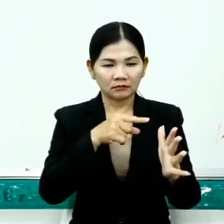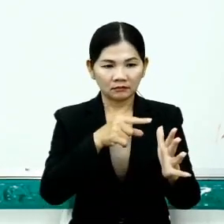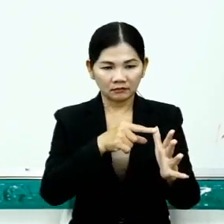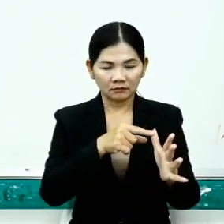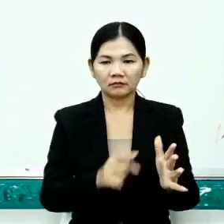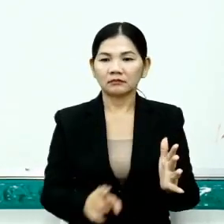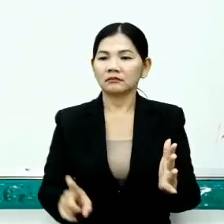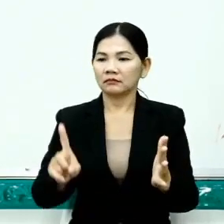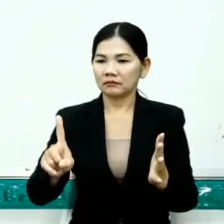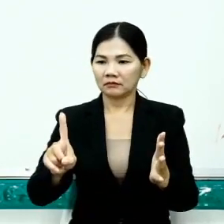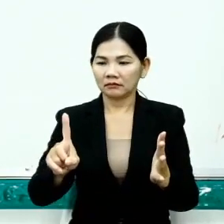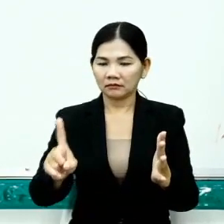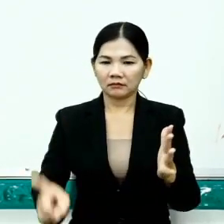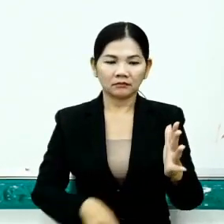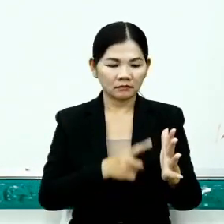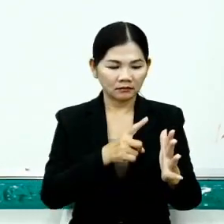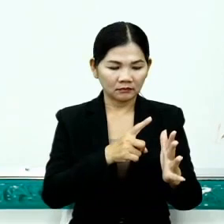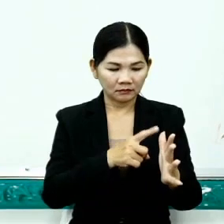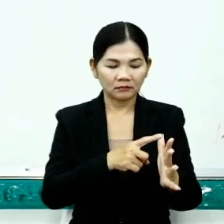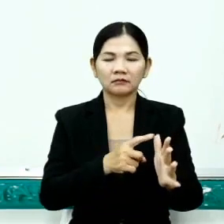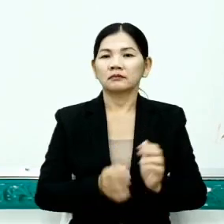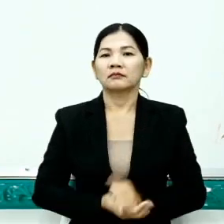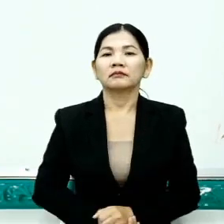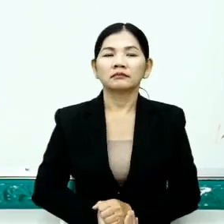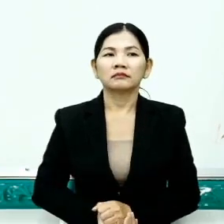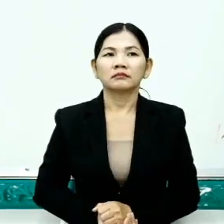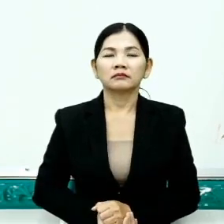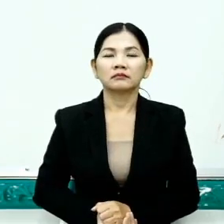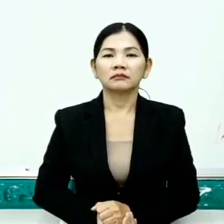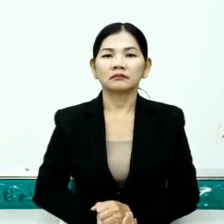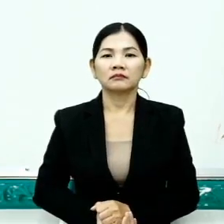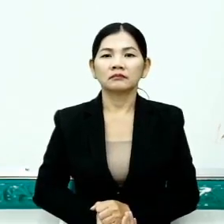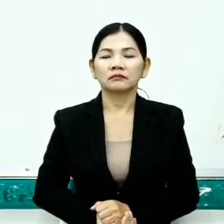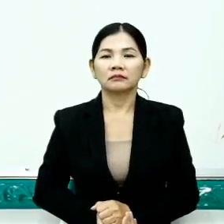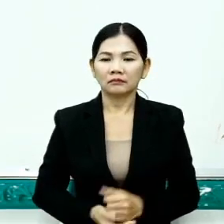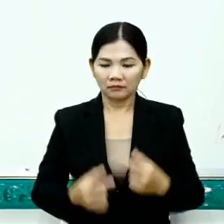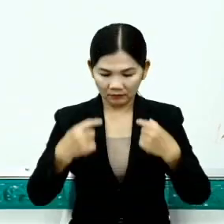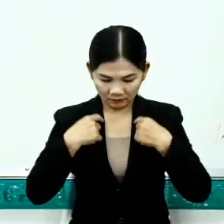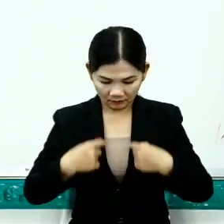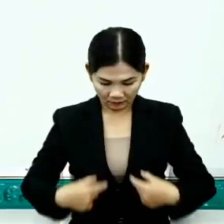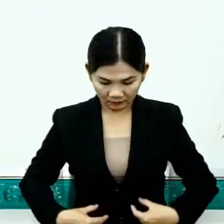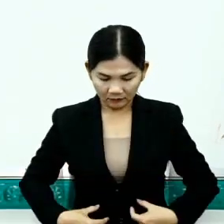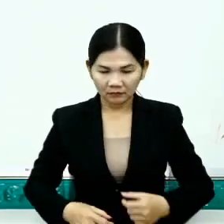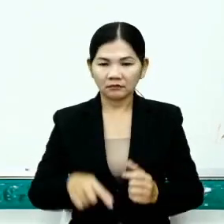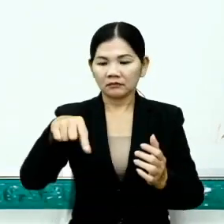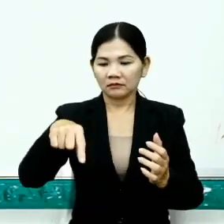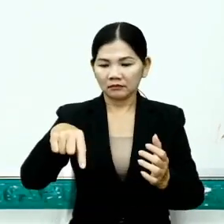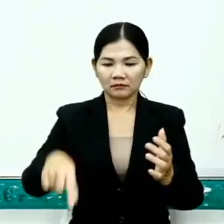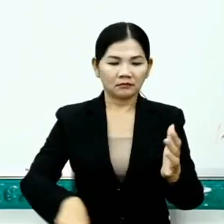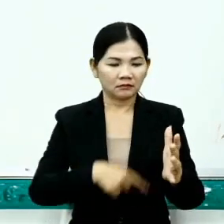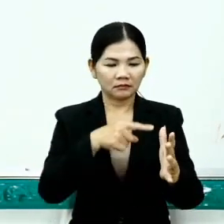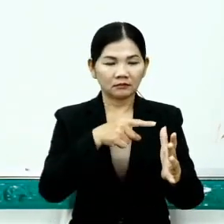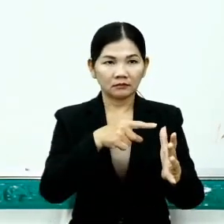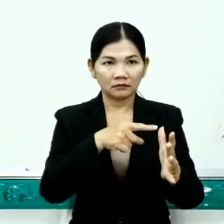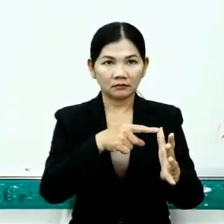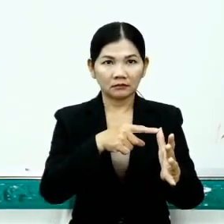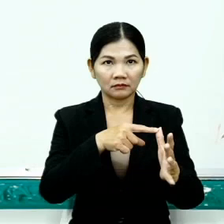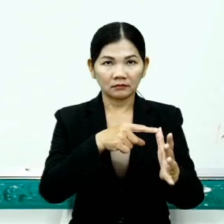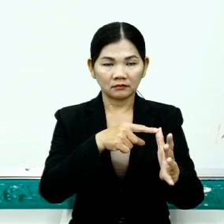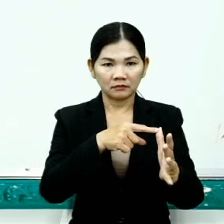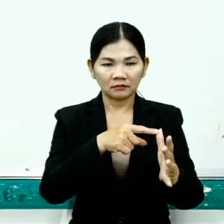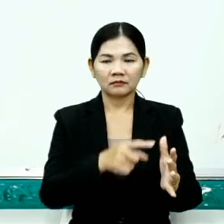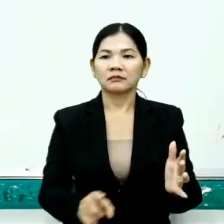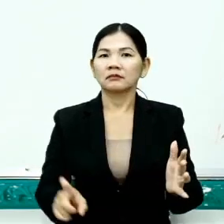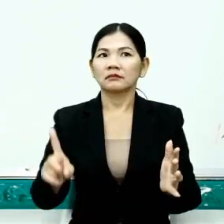ស្រៈអានិងផស្រៈអាកាផាមានអក្សរក